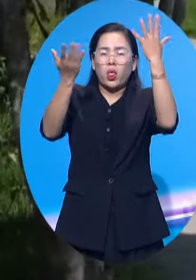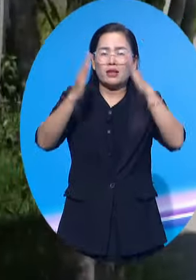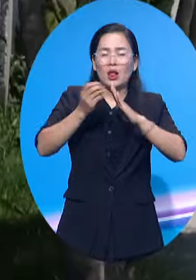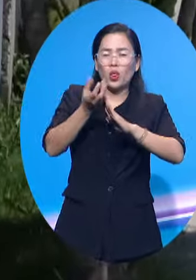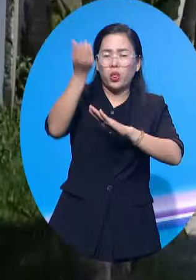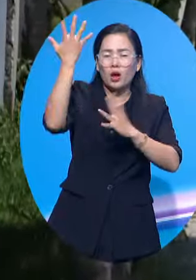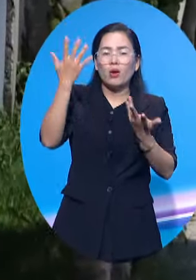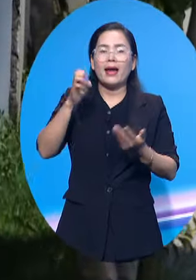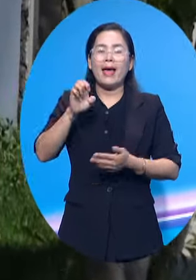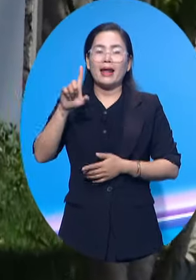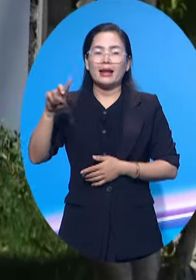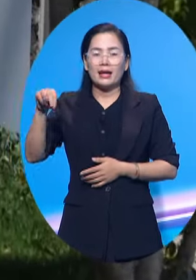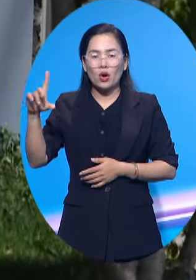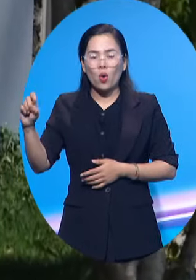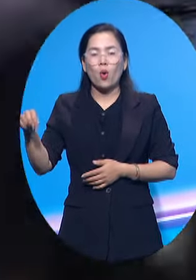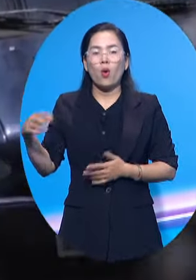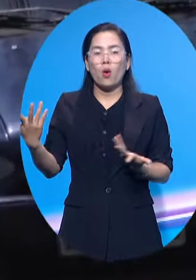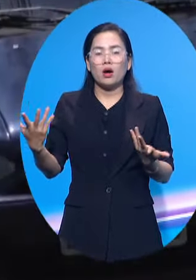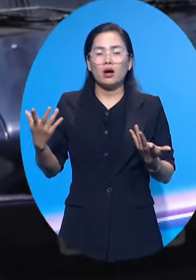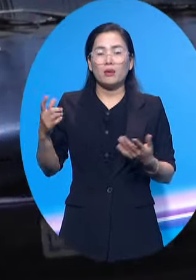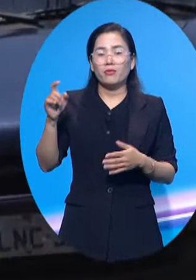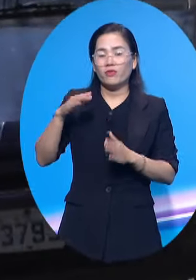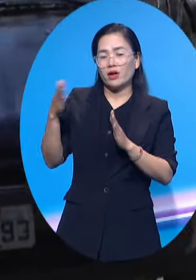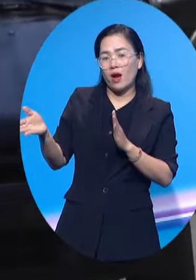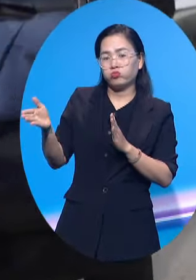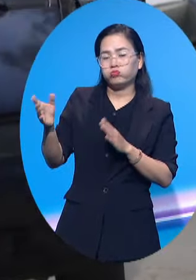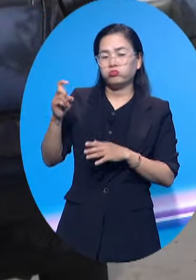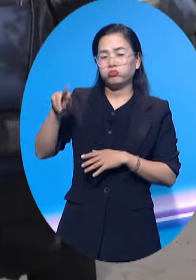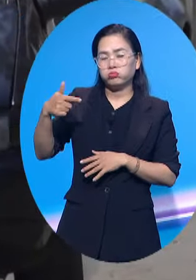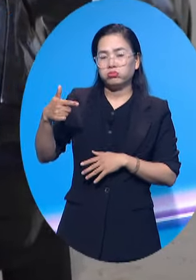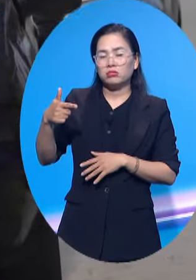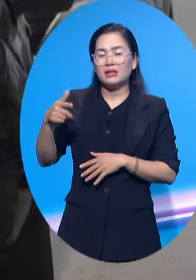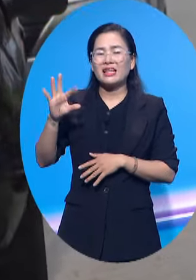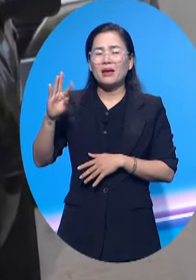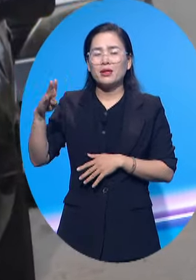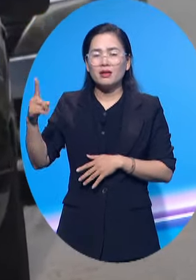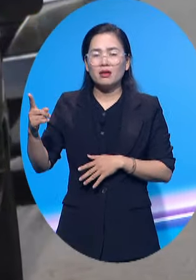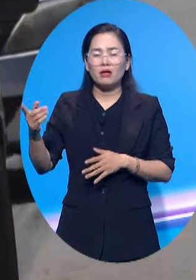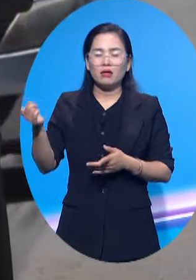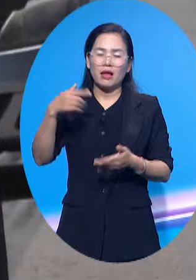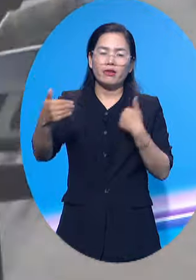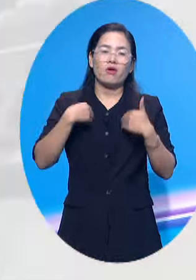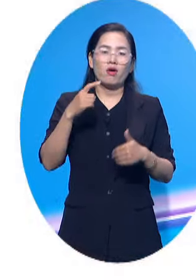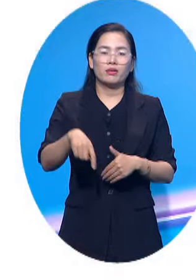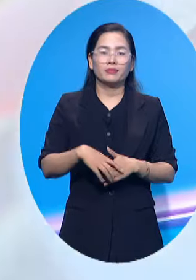bao gồm El Niño và kiểu thời tiết ở phía đông Thái Bình Dương làm nhiệt độ mặt nước ấm lên.